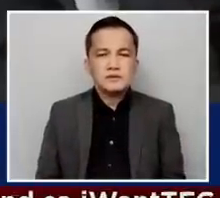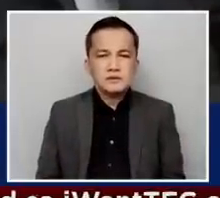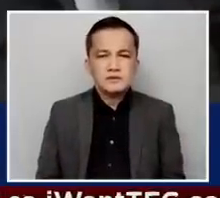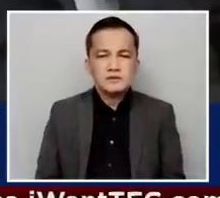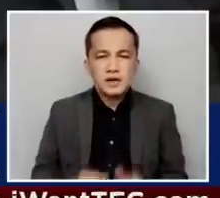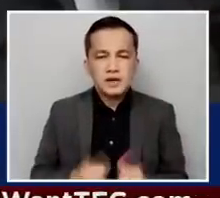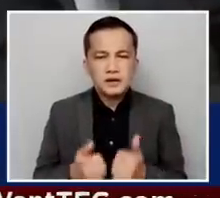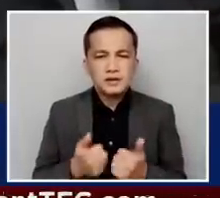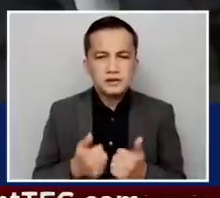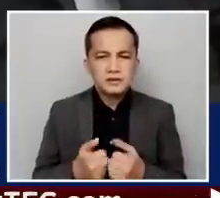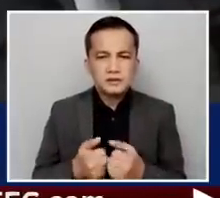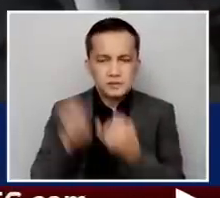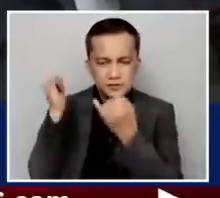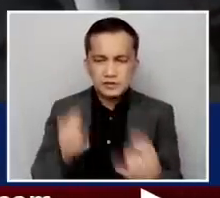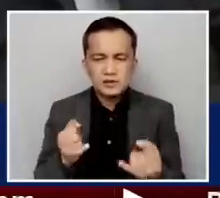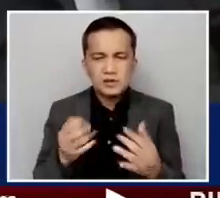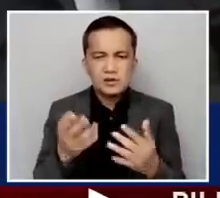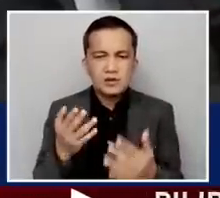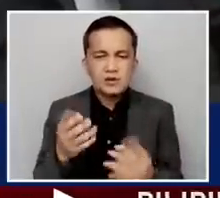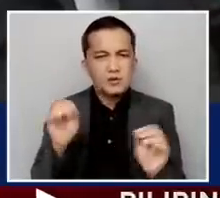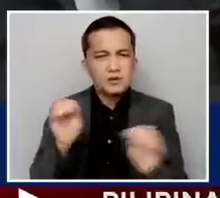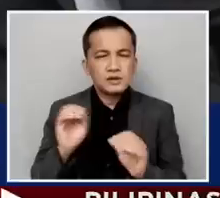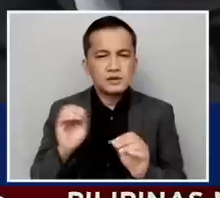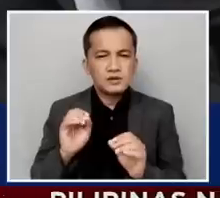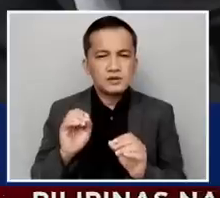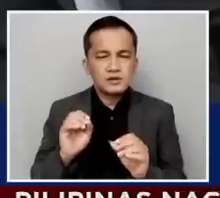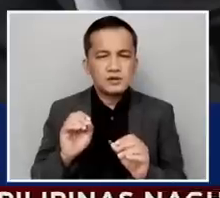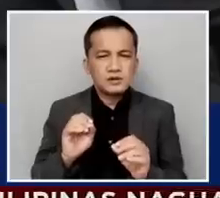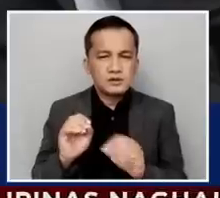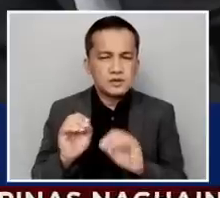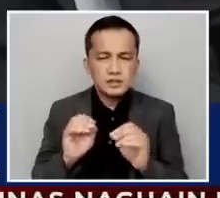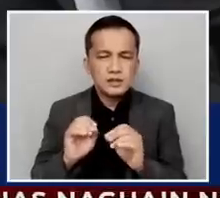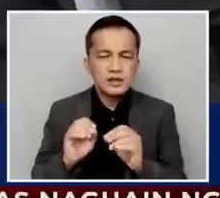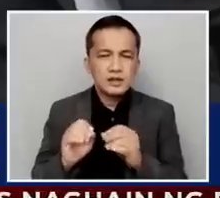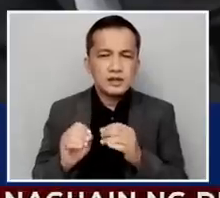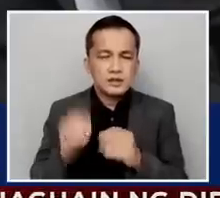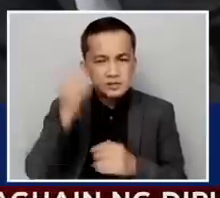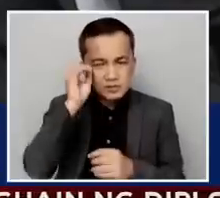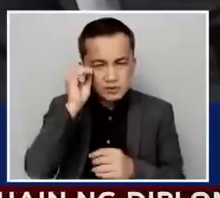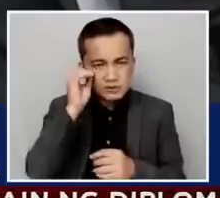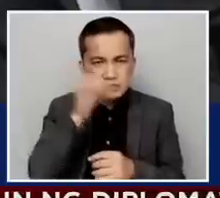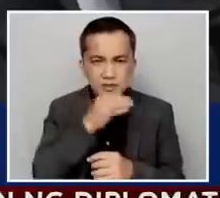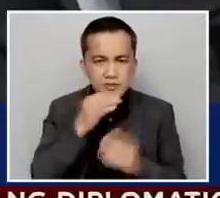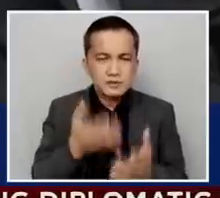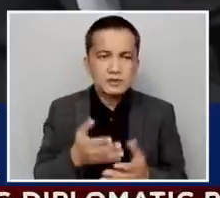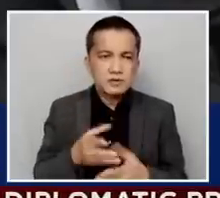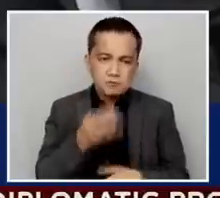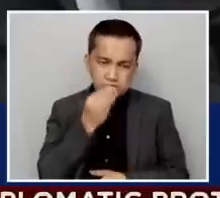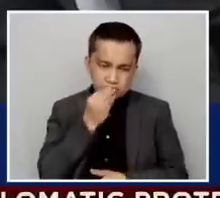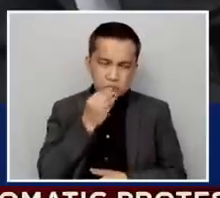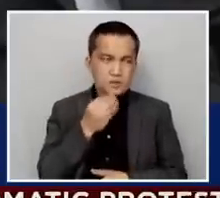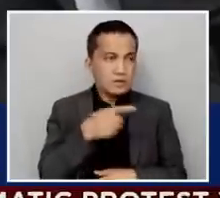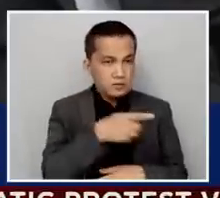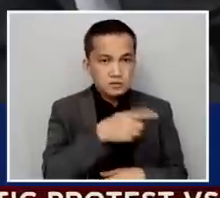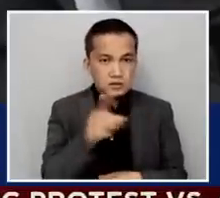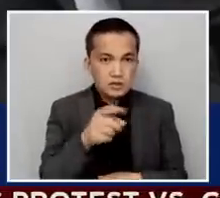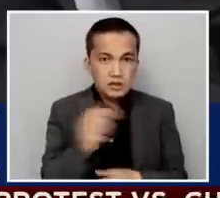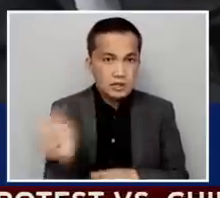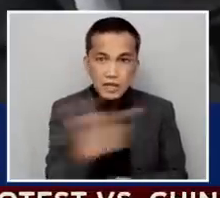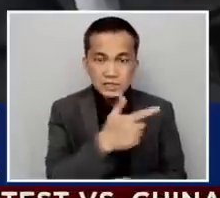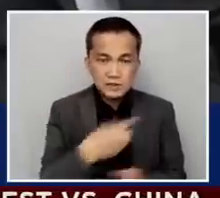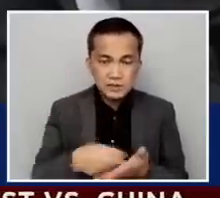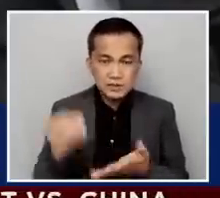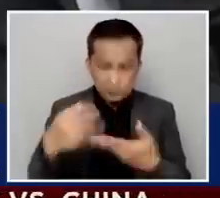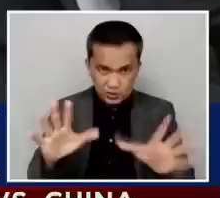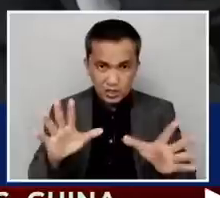paano mag-iimporta tayo kasi wala nang sibuyas sa farmers kasi wala na pong kikibu eh. Kasi nga nabili na nga po kami lahat eh. Sino